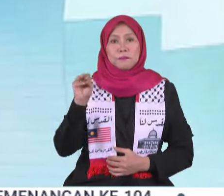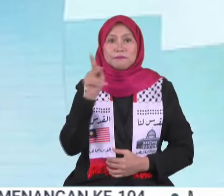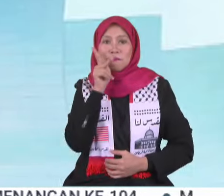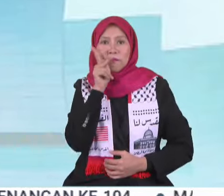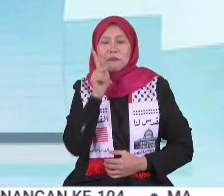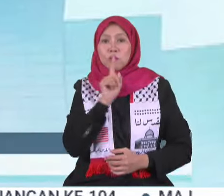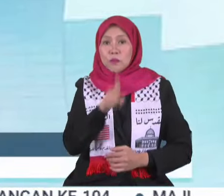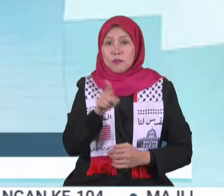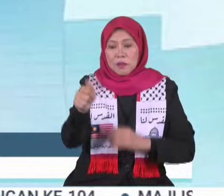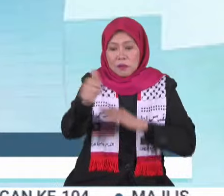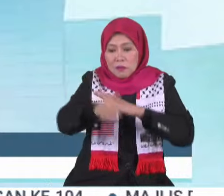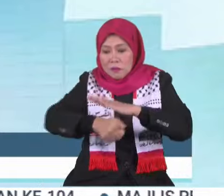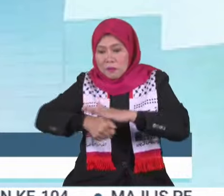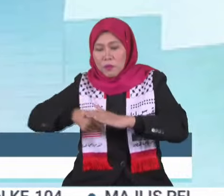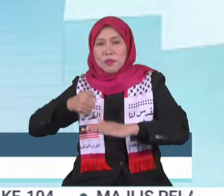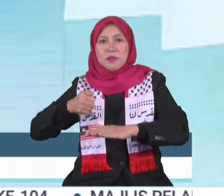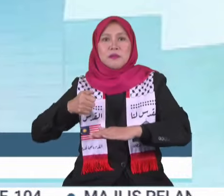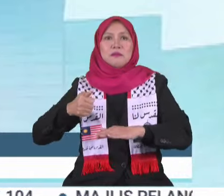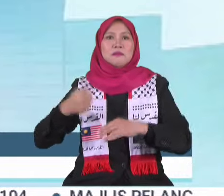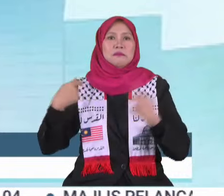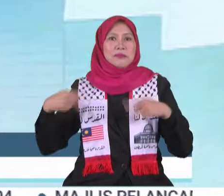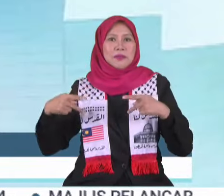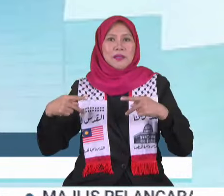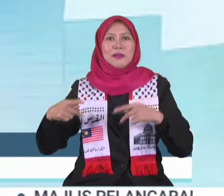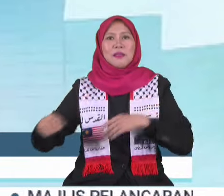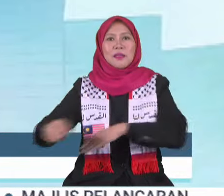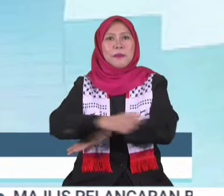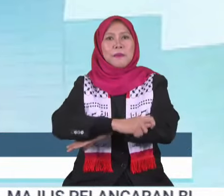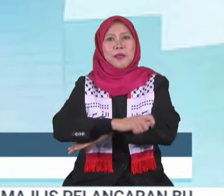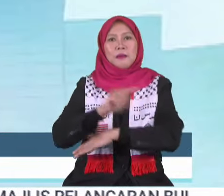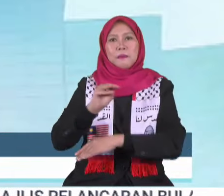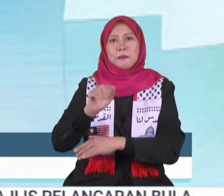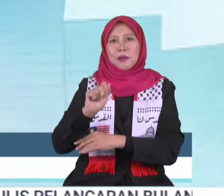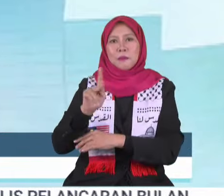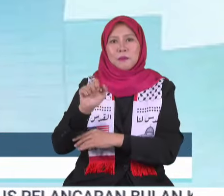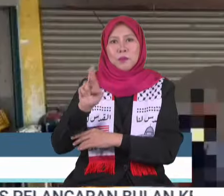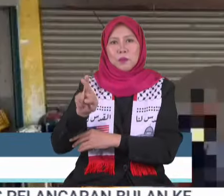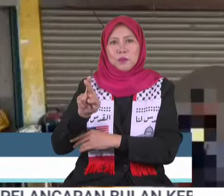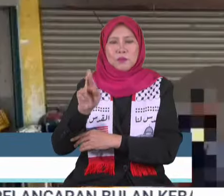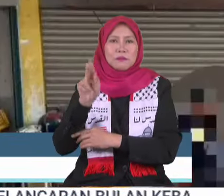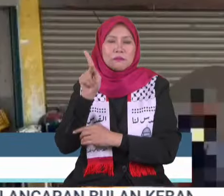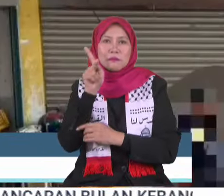dipercayai disorokkan di sebuah premis di Taman Makmur dekat Kulim semalam.